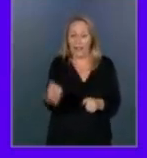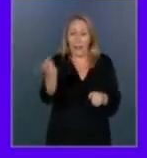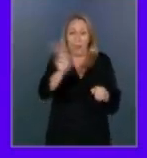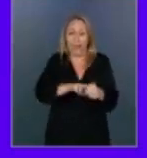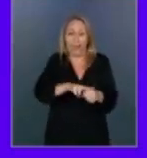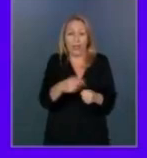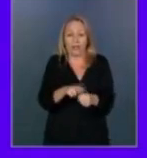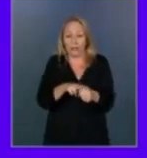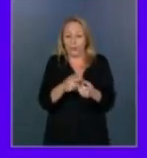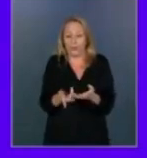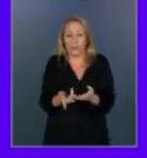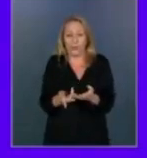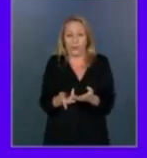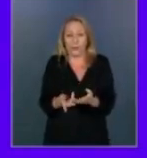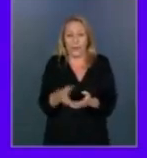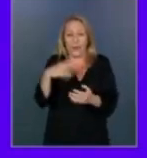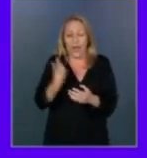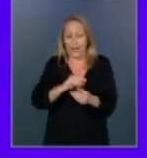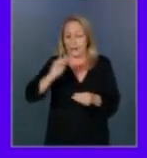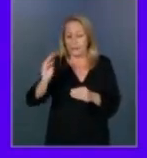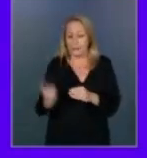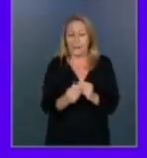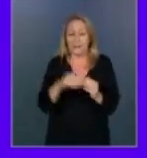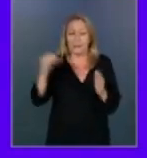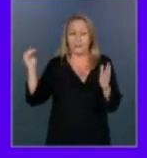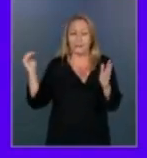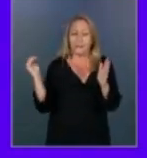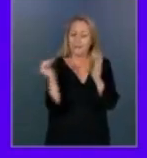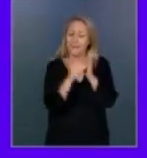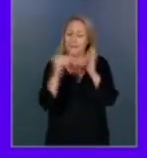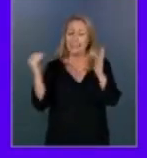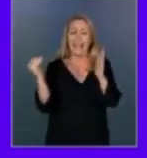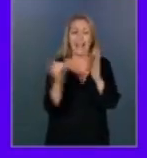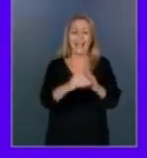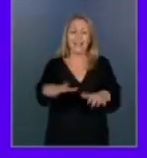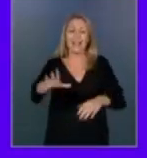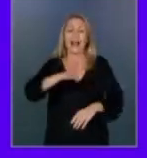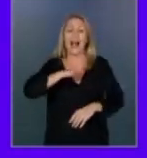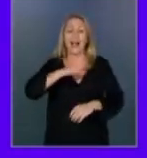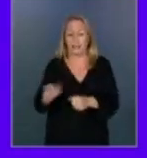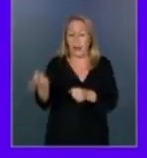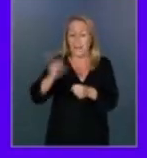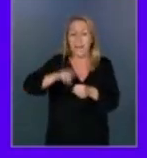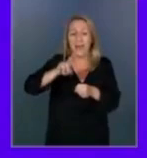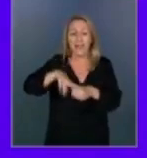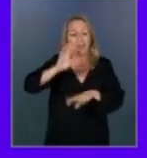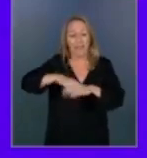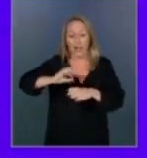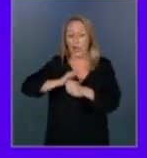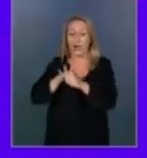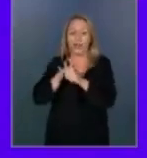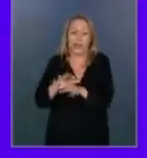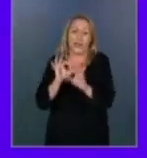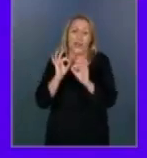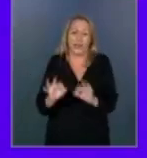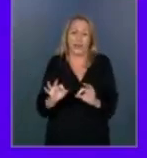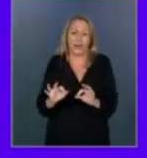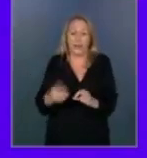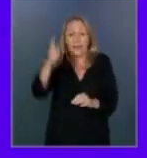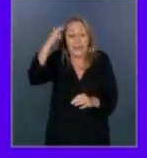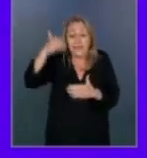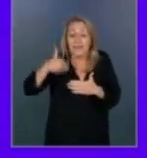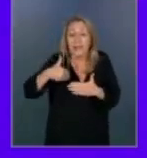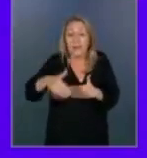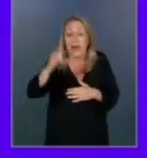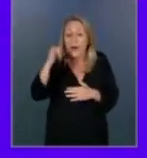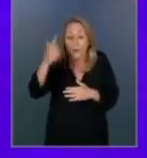Είναι εκατοντάδες χιλιάδες οι άνθρωποι που χάσαν τη ζωή τους εξαιτίας αυτού του ιού. Και είναι απρόβλεπτος